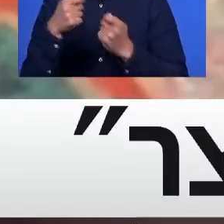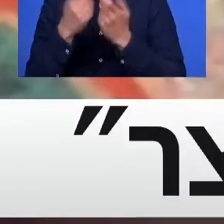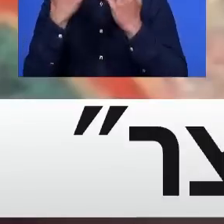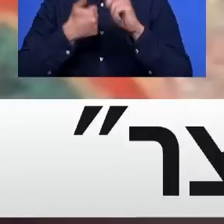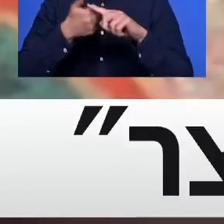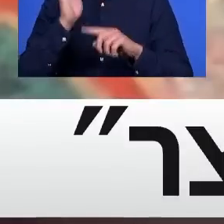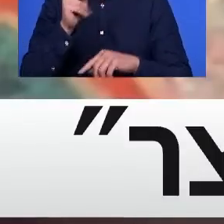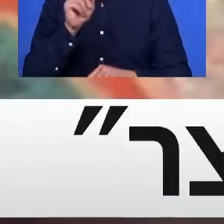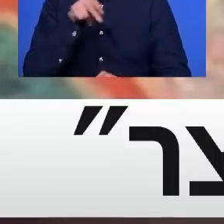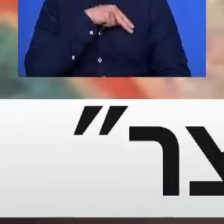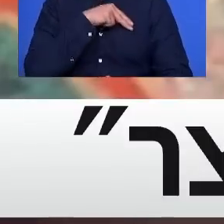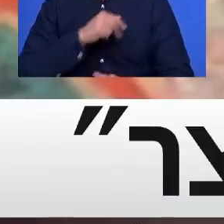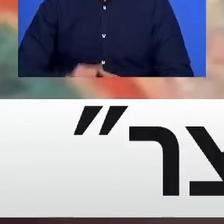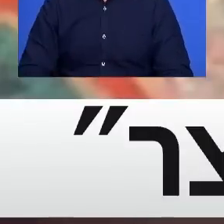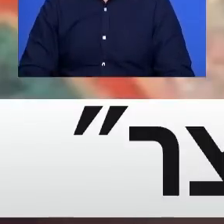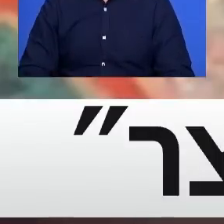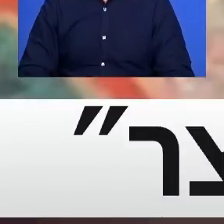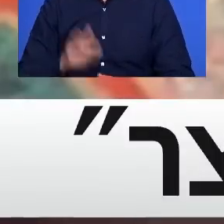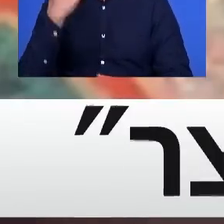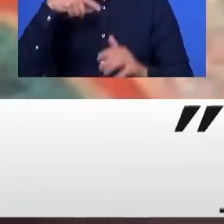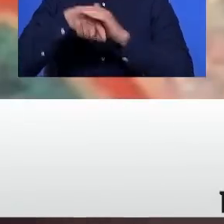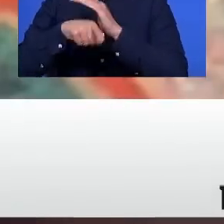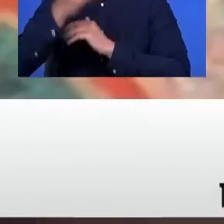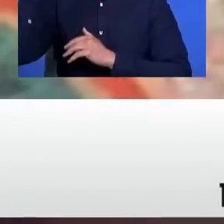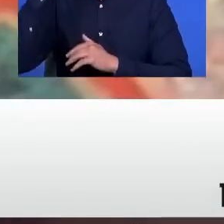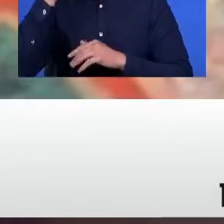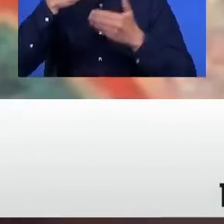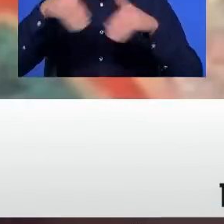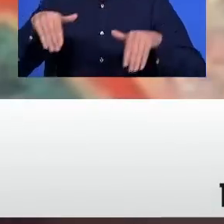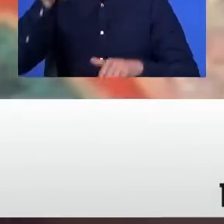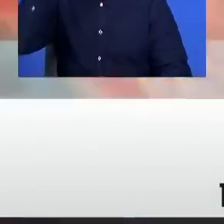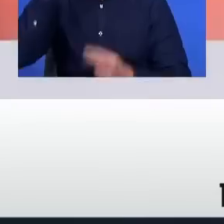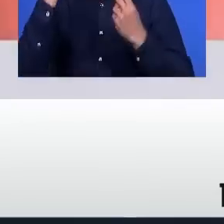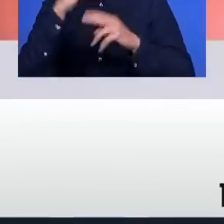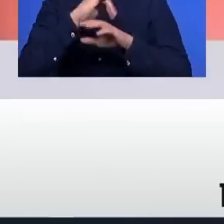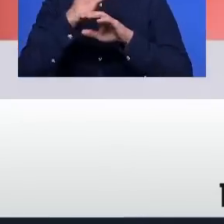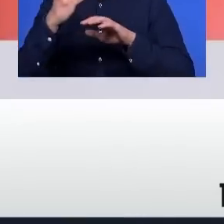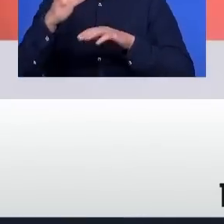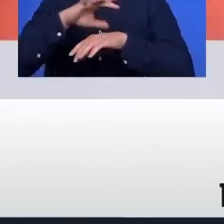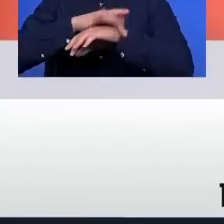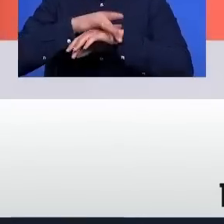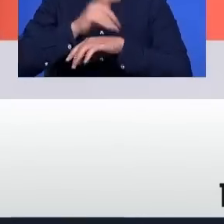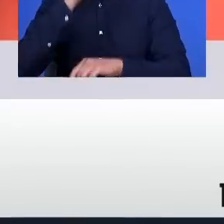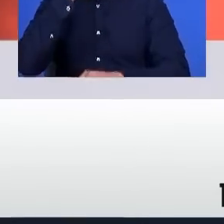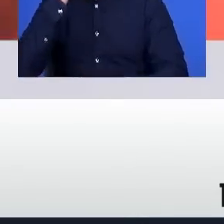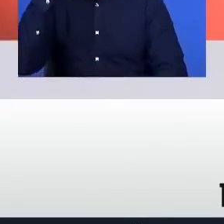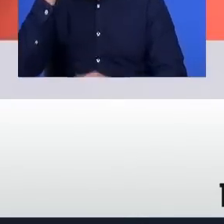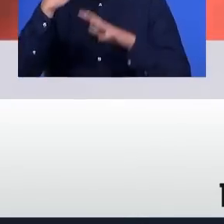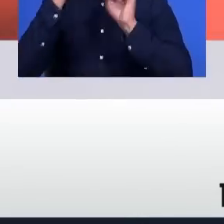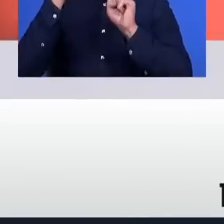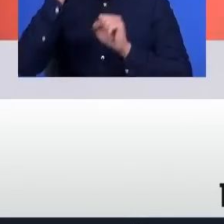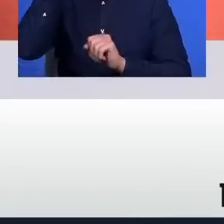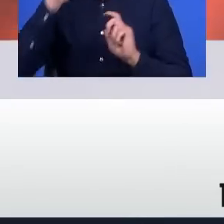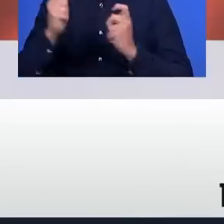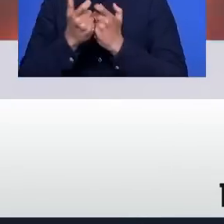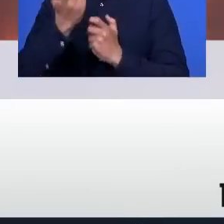של מי שעומד מאחוריה. כן, היו הברכות כבר בגבול ירדן, בעיקר זהב, תכשיטים, סמארטפונים, היה גם דיפלומט ירדני שנעצר לפני